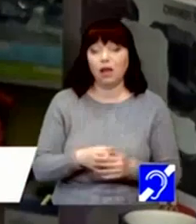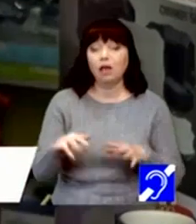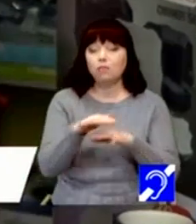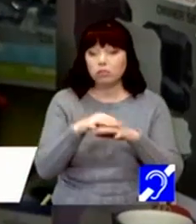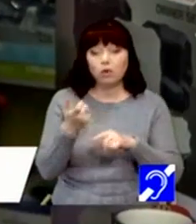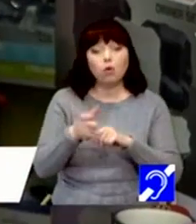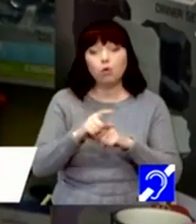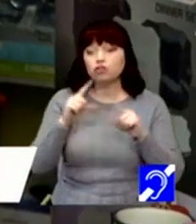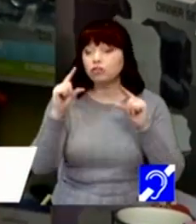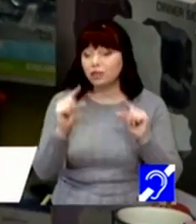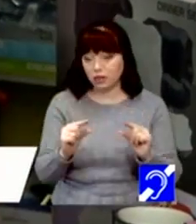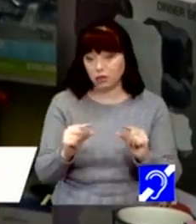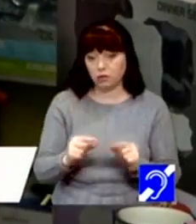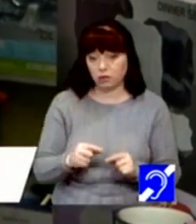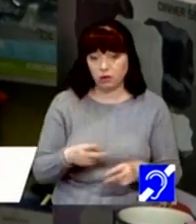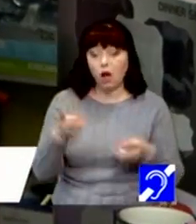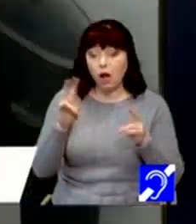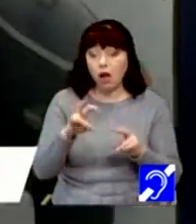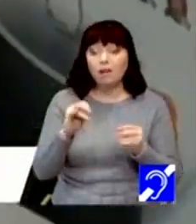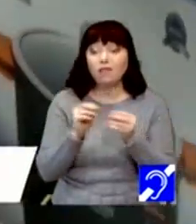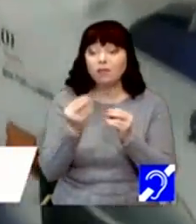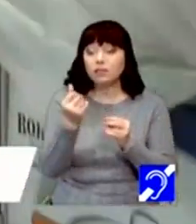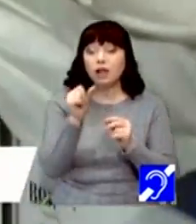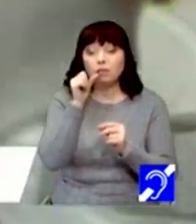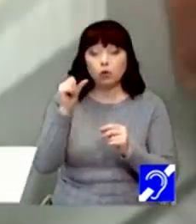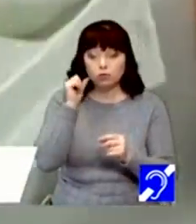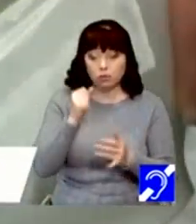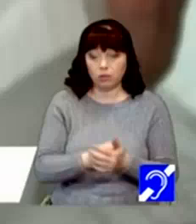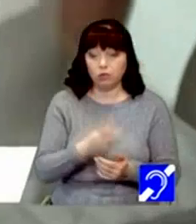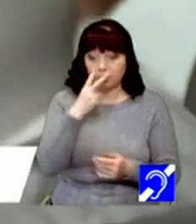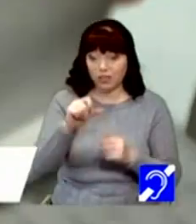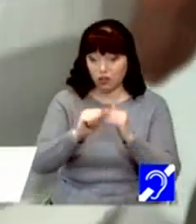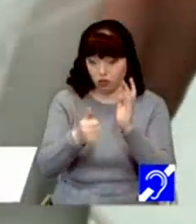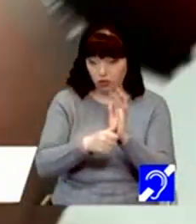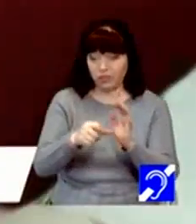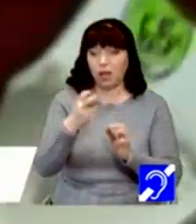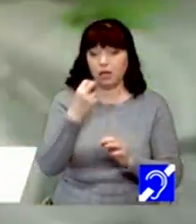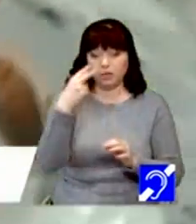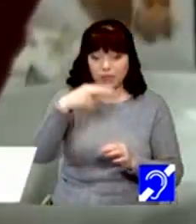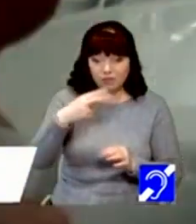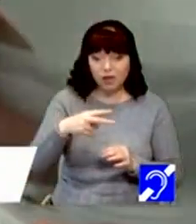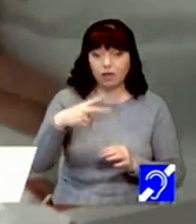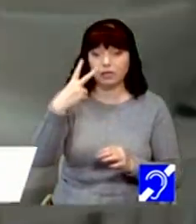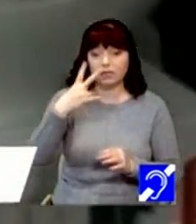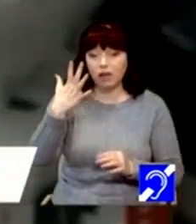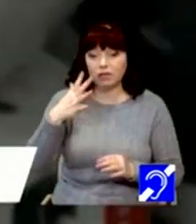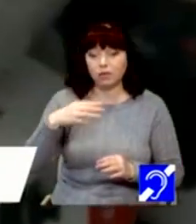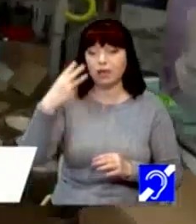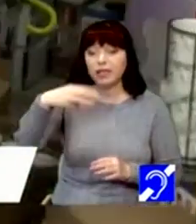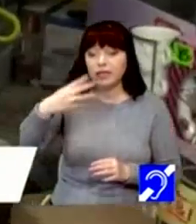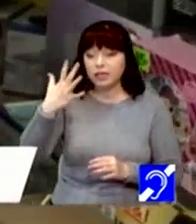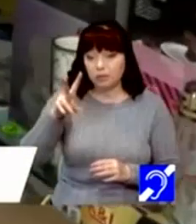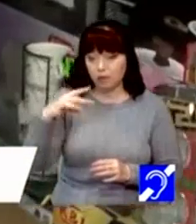piață foarte ieftine și așa a rămas că la anul trecut și ai putea să 16 20 25